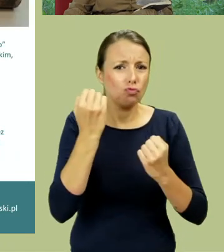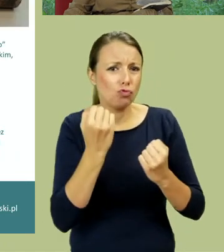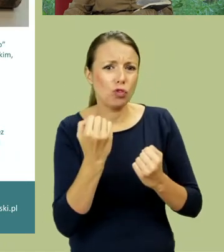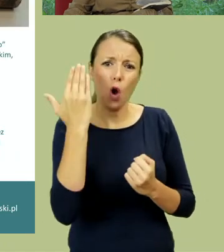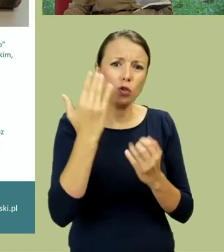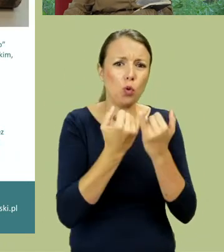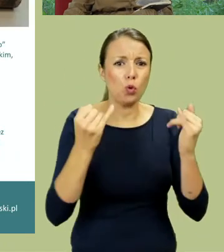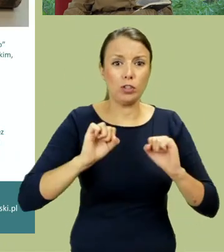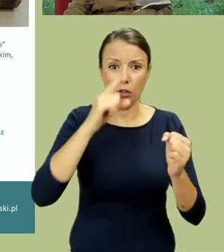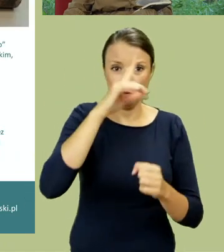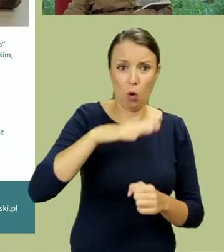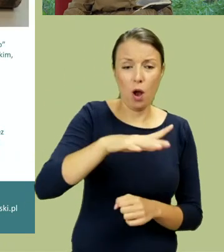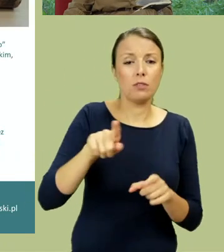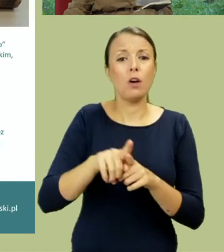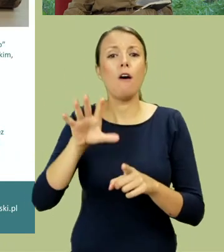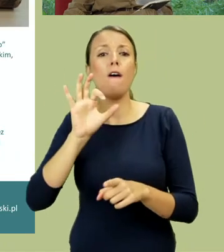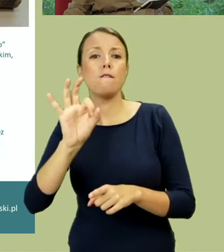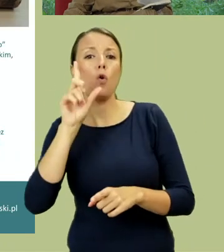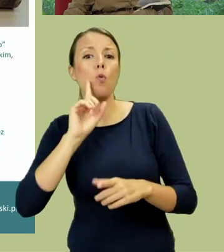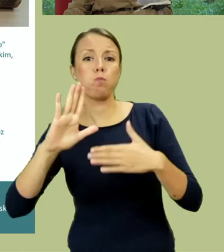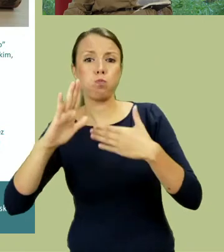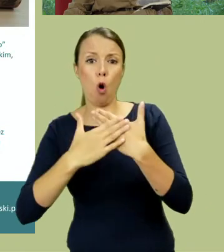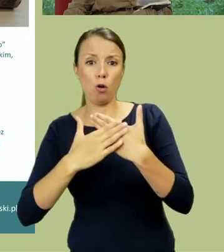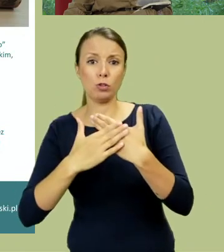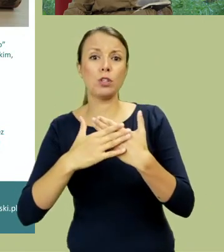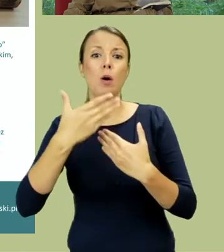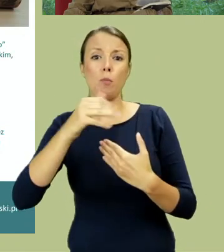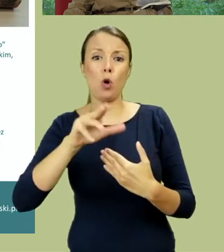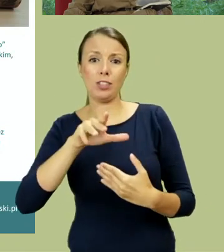II Rzeczypospolitej, wtedy już tego